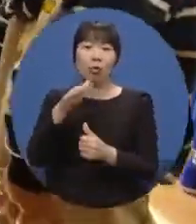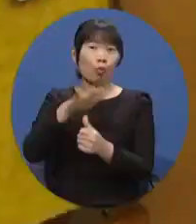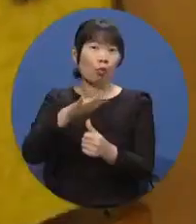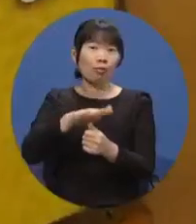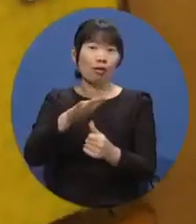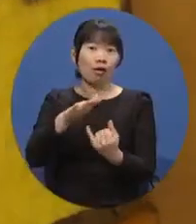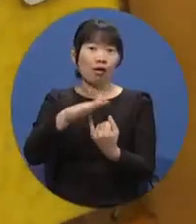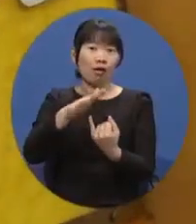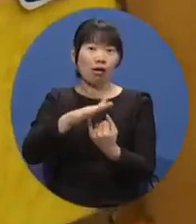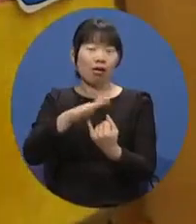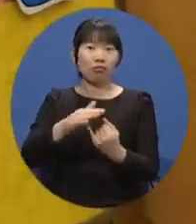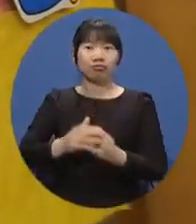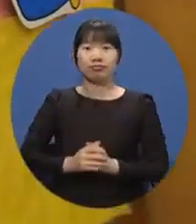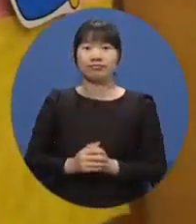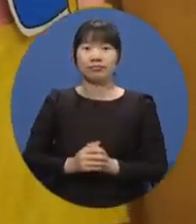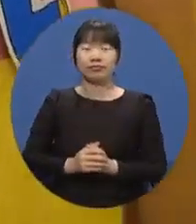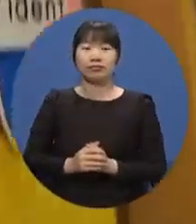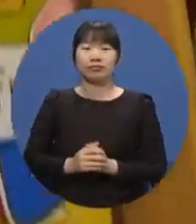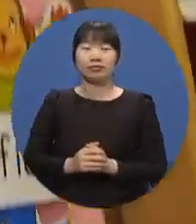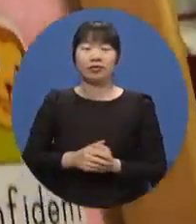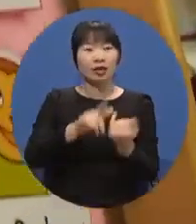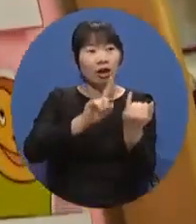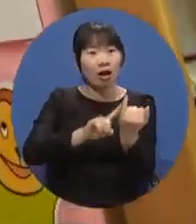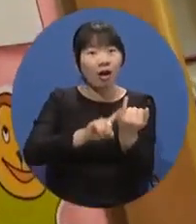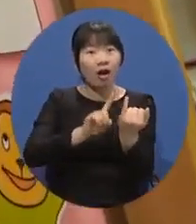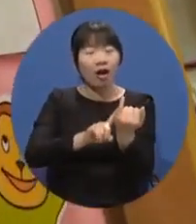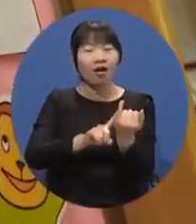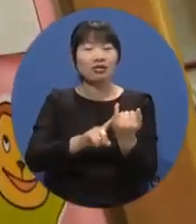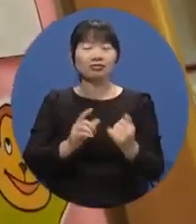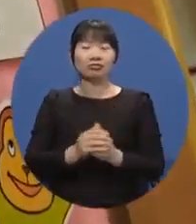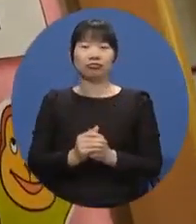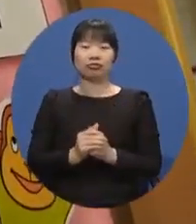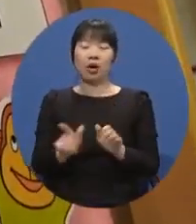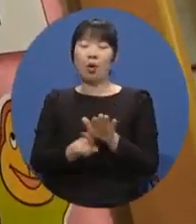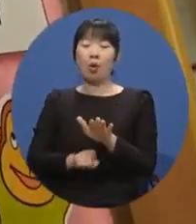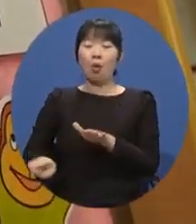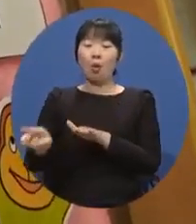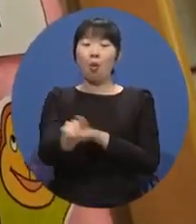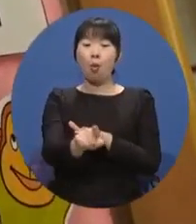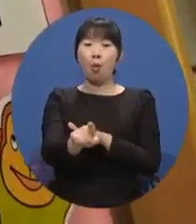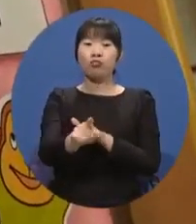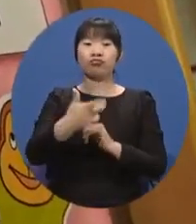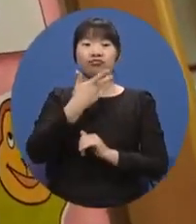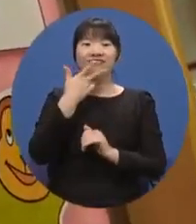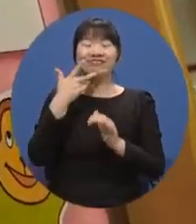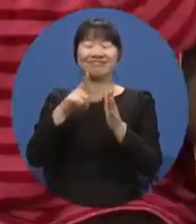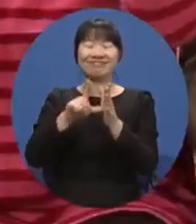꼬마입니다. 그런 서유리가 단연 두각을 나타내는 때는 영어 시간.